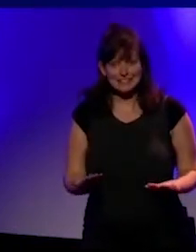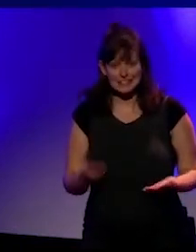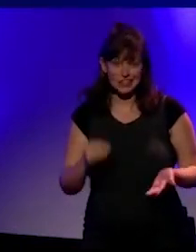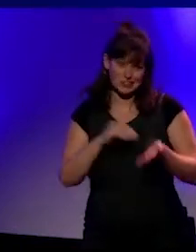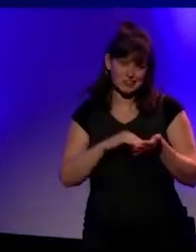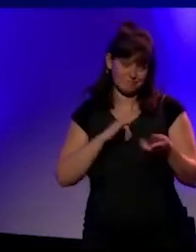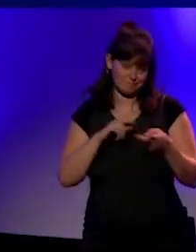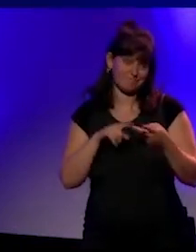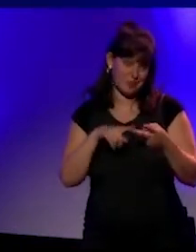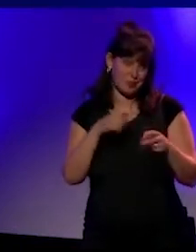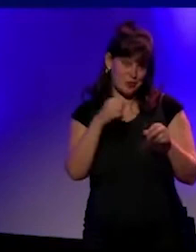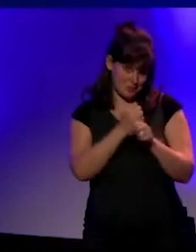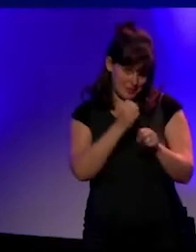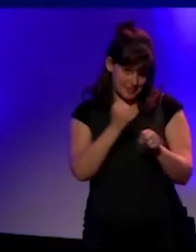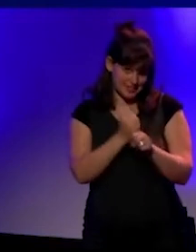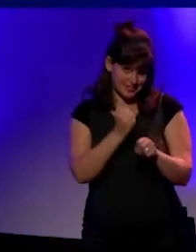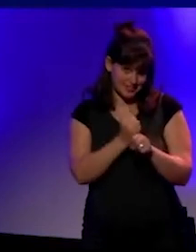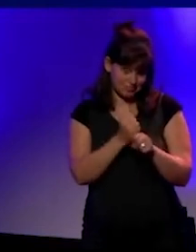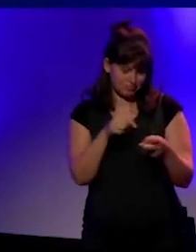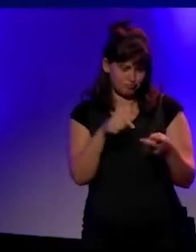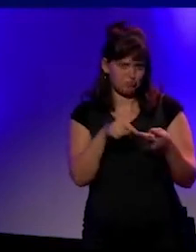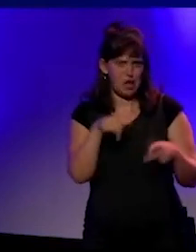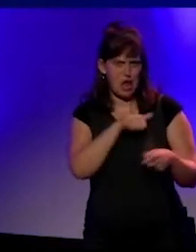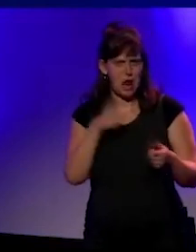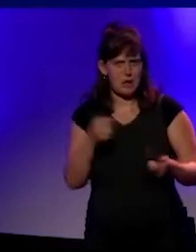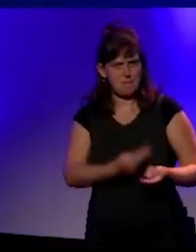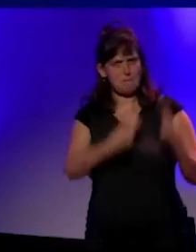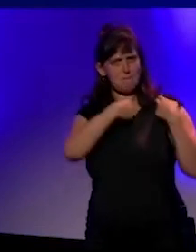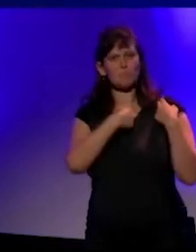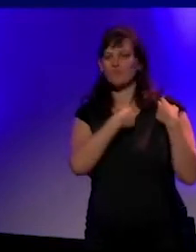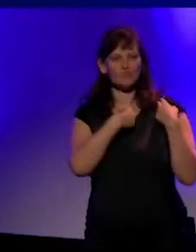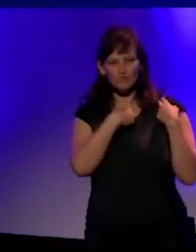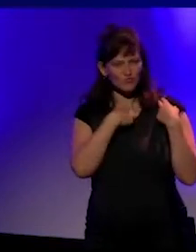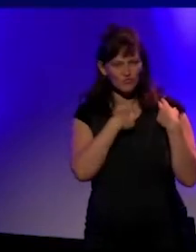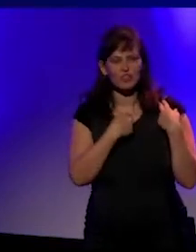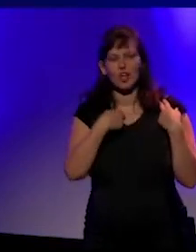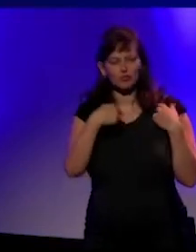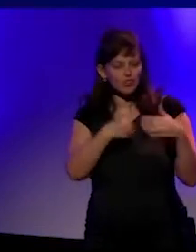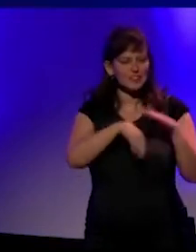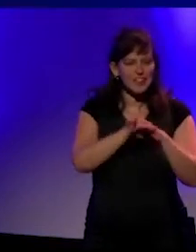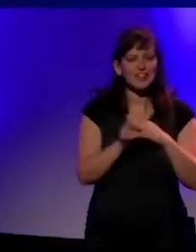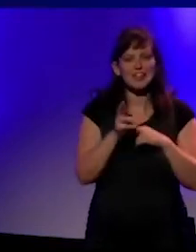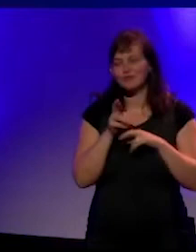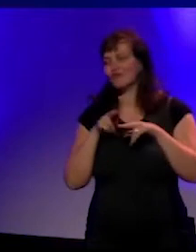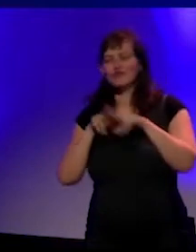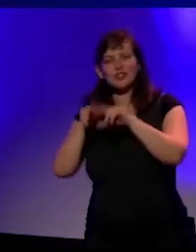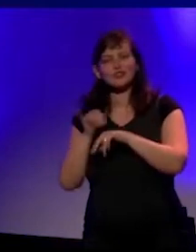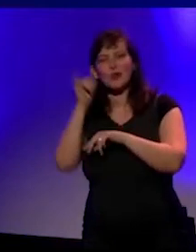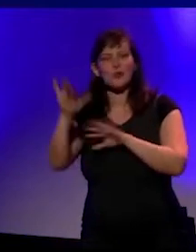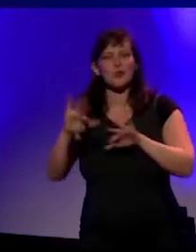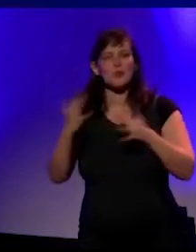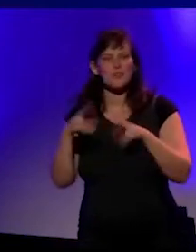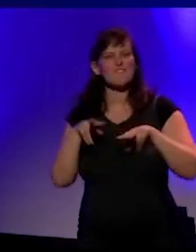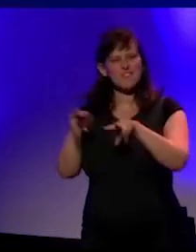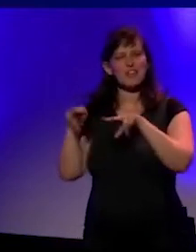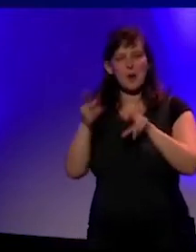nog. En ik ga die opdracht hier niet alleen opnemen. Ik zal de aanzet geven en de rest vervolgt op video. Maar laat mij althans alvast